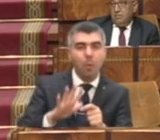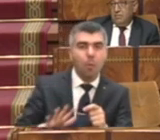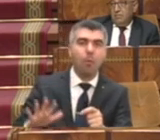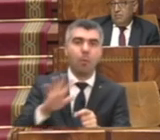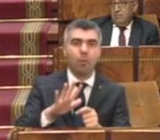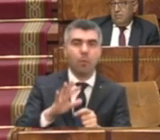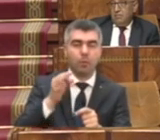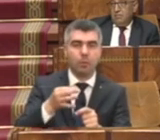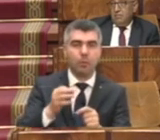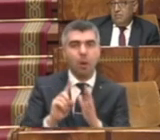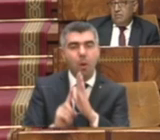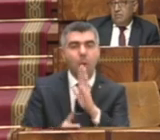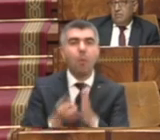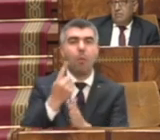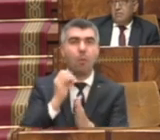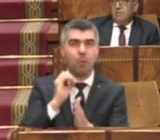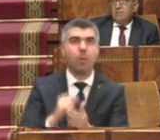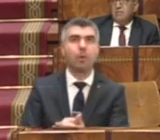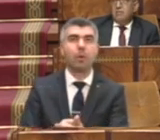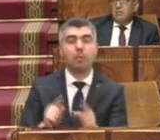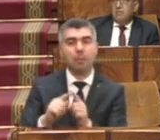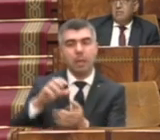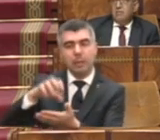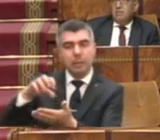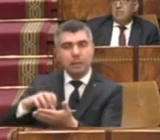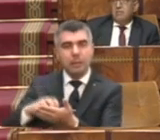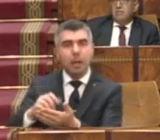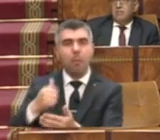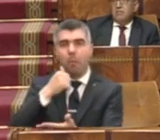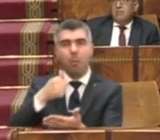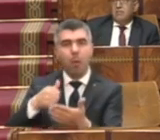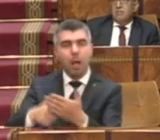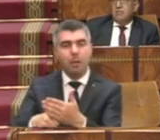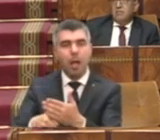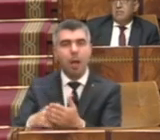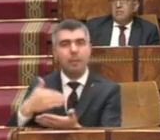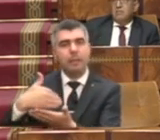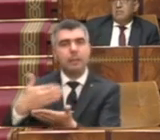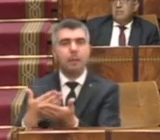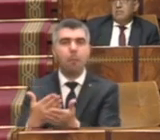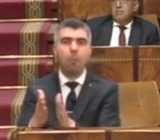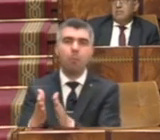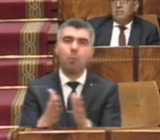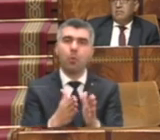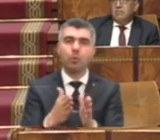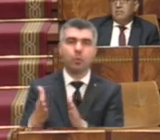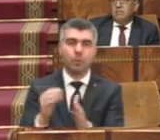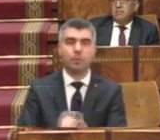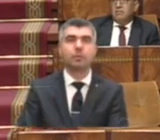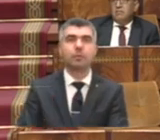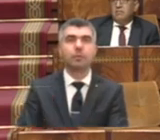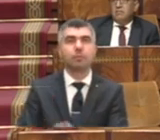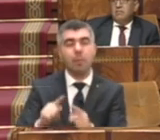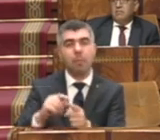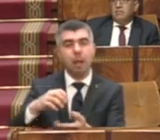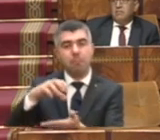هي استثنائية، هو كل تصميم ديال المقاطعة كيدار بوحده. حيث الاشكاليات اللي مطروحه هي ان كل